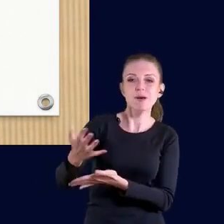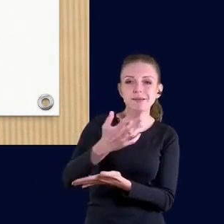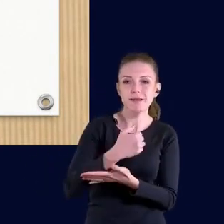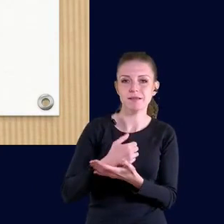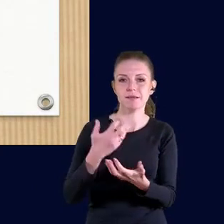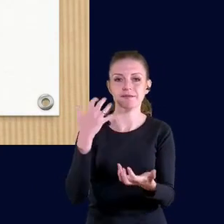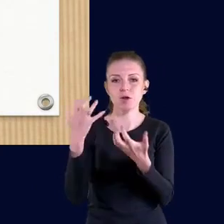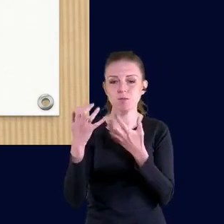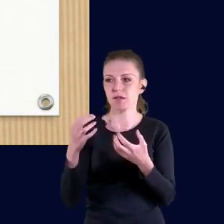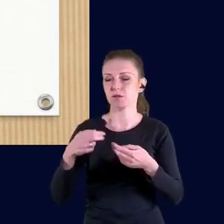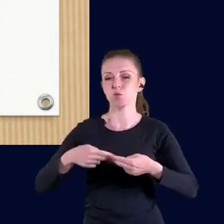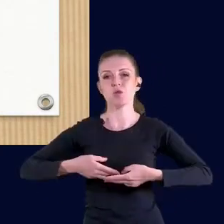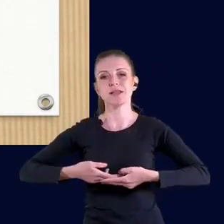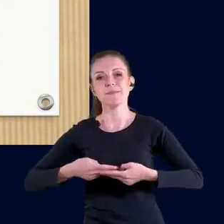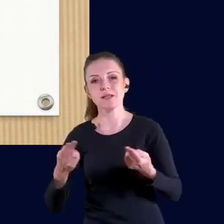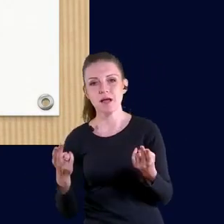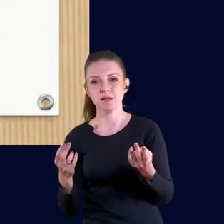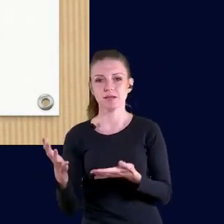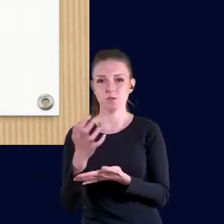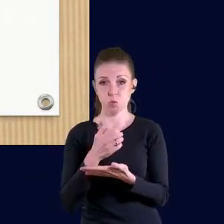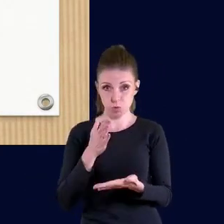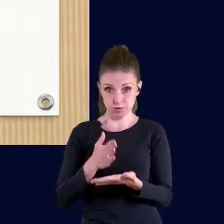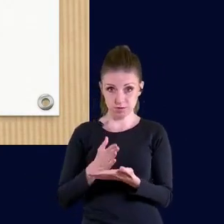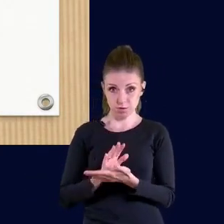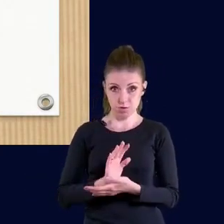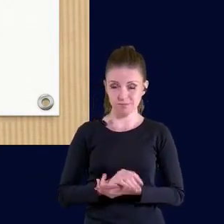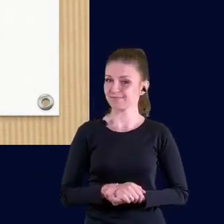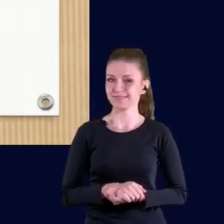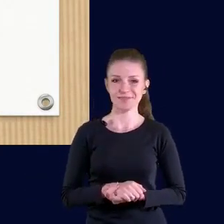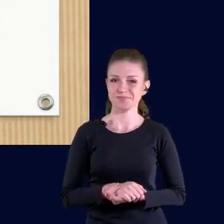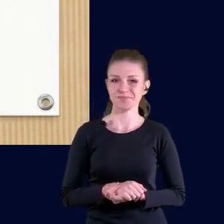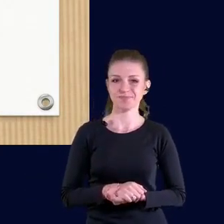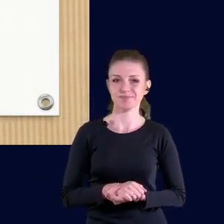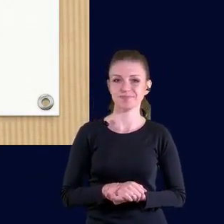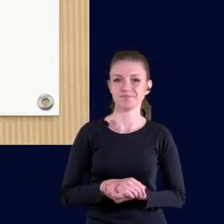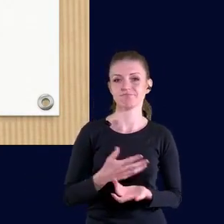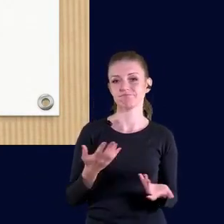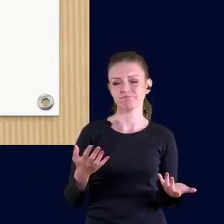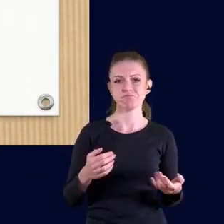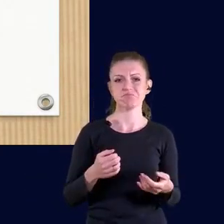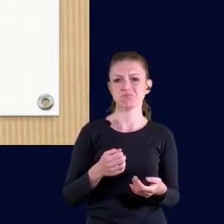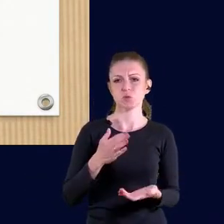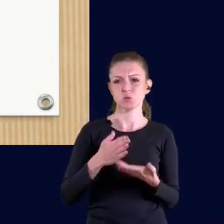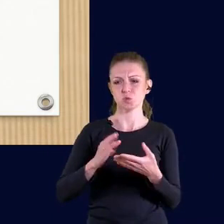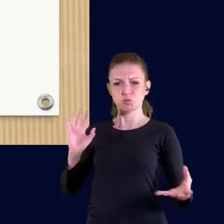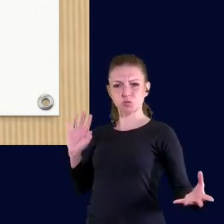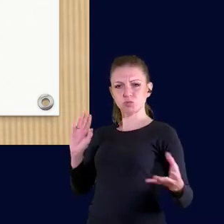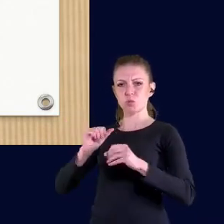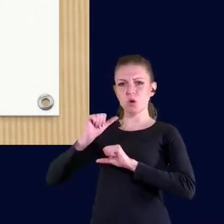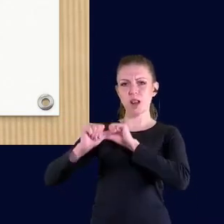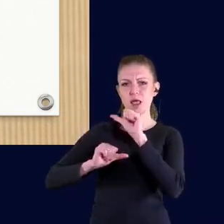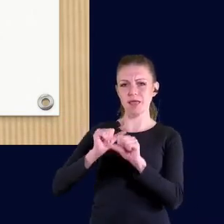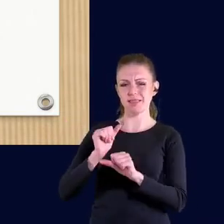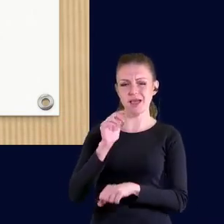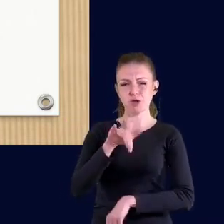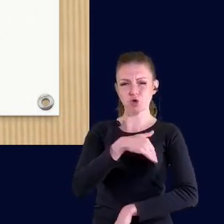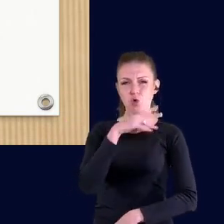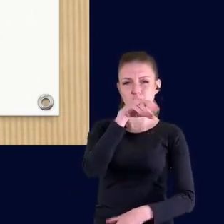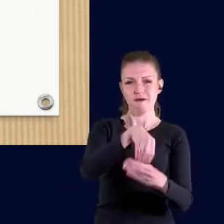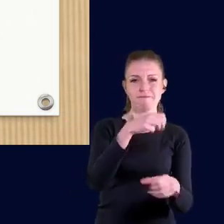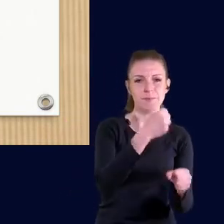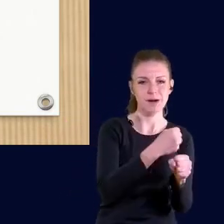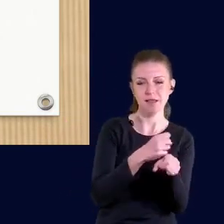opracowywanie udostępnianie tych zbiorów i na przestrzeni kilkunastu lat kiedy pracuje w szkole i